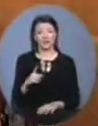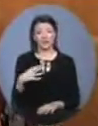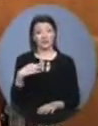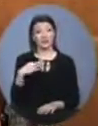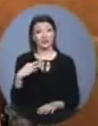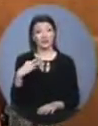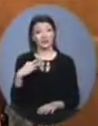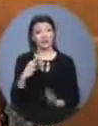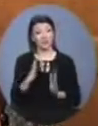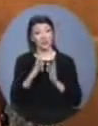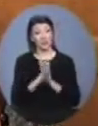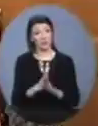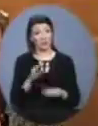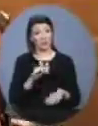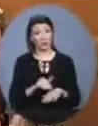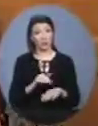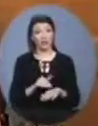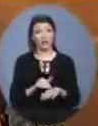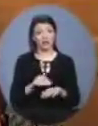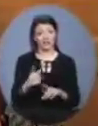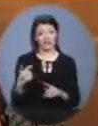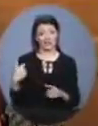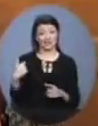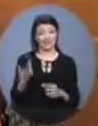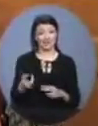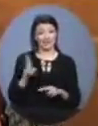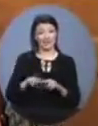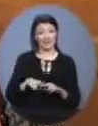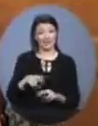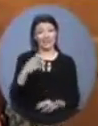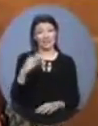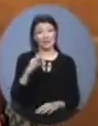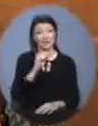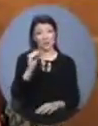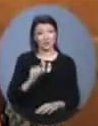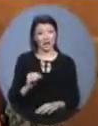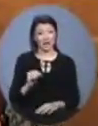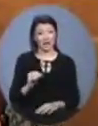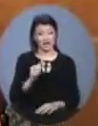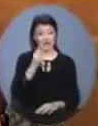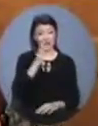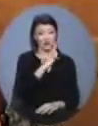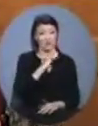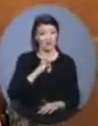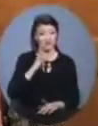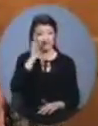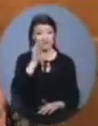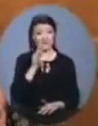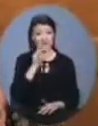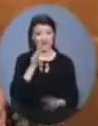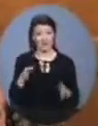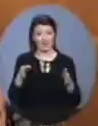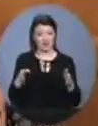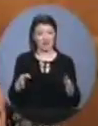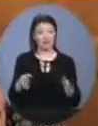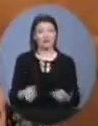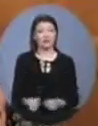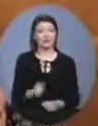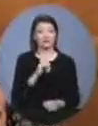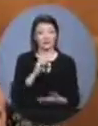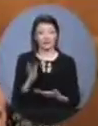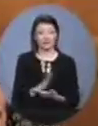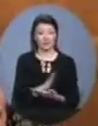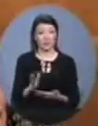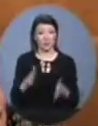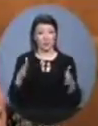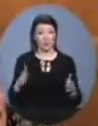a augmenté de 19% au mois de janvier et février. Mais au cours de la même période, le